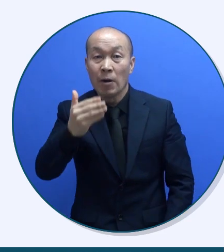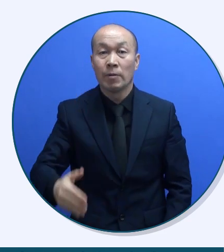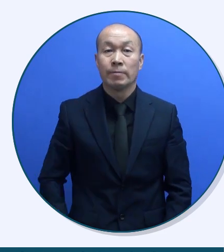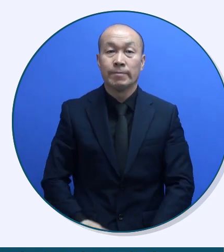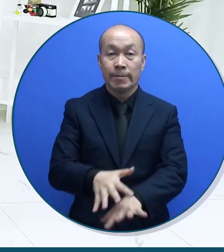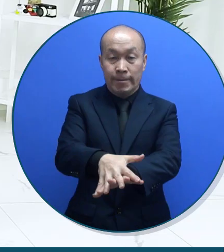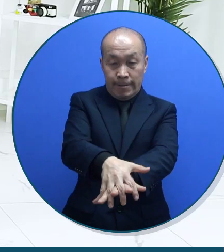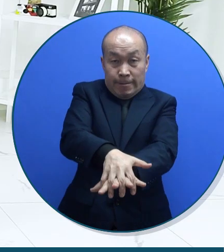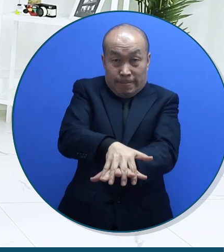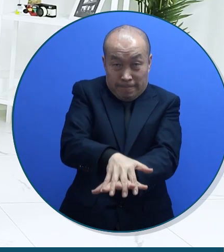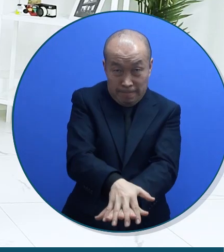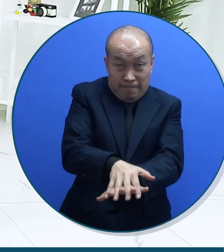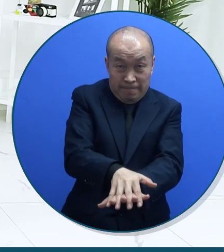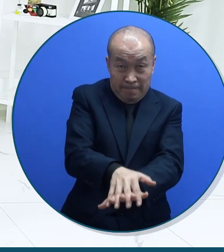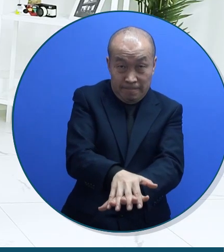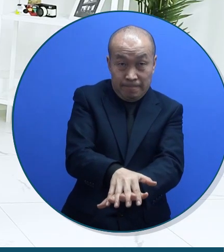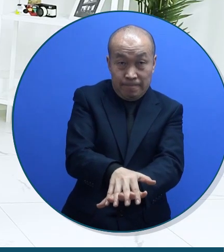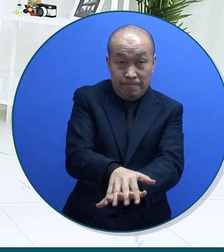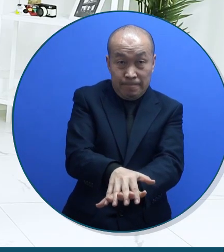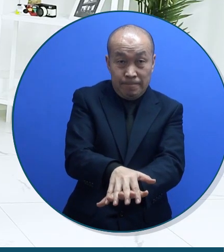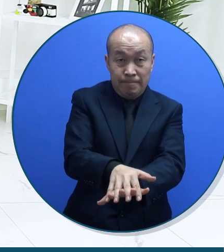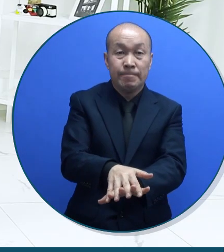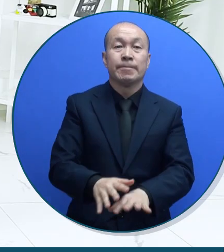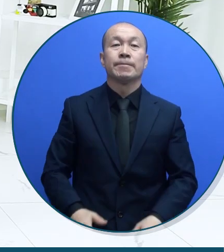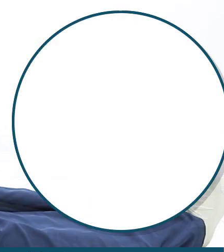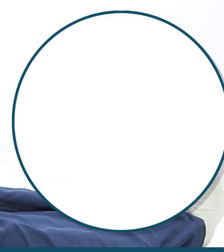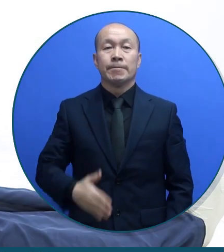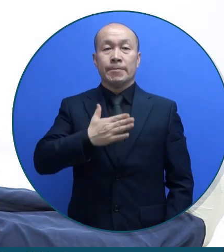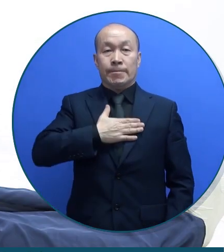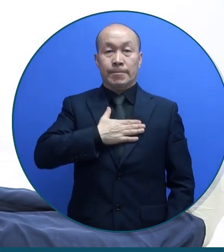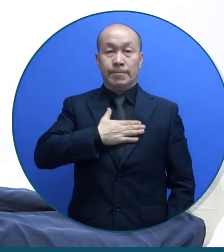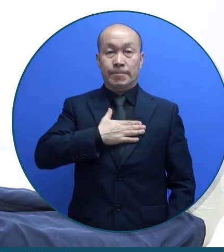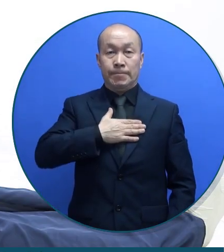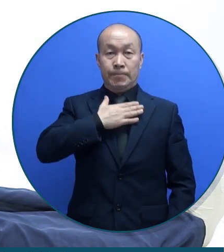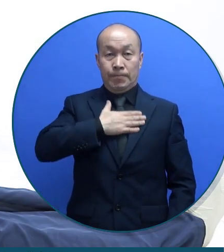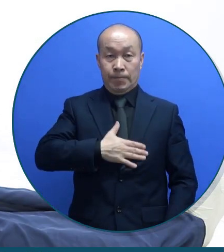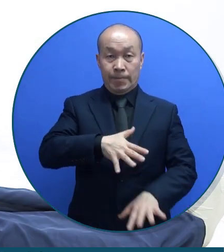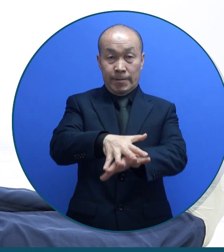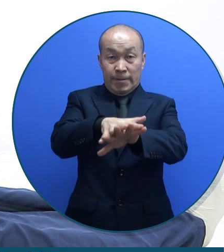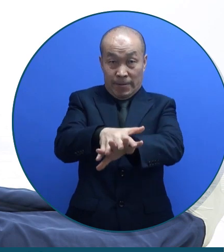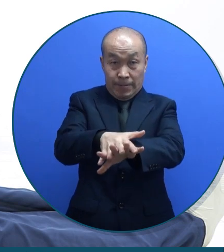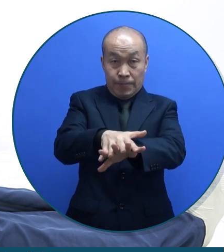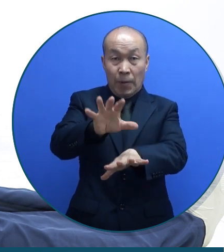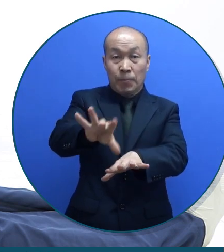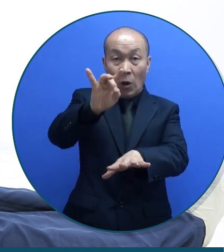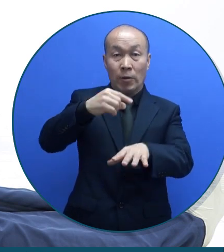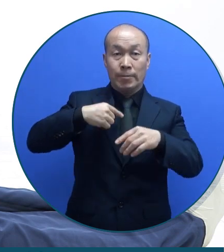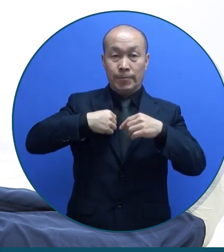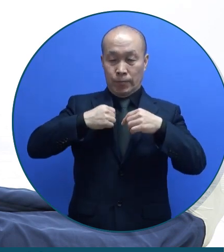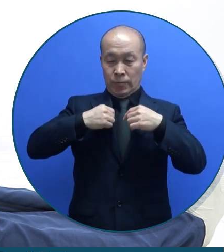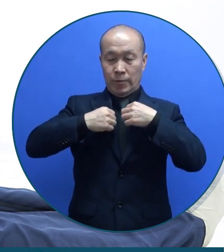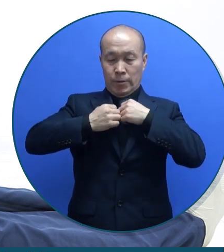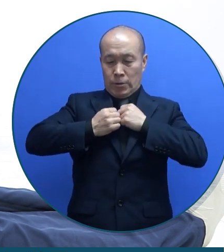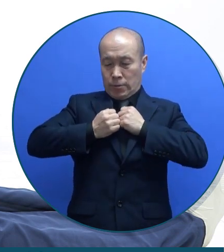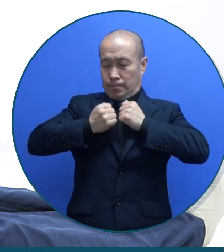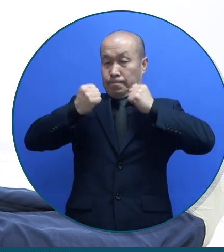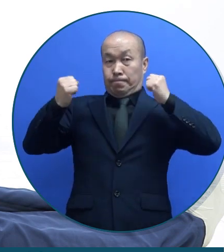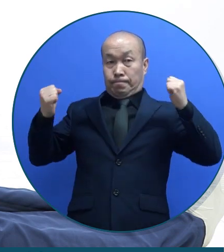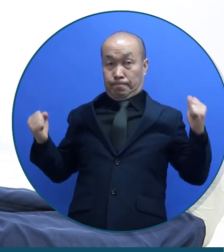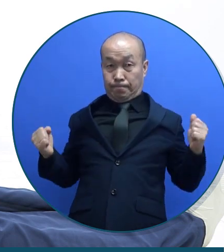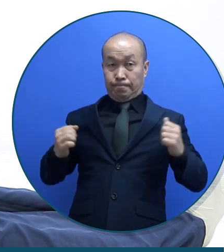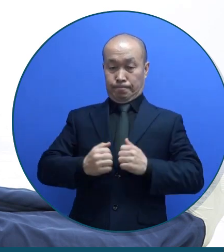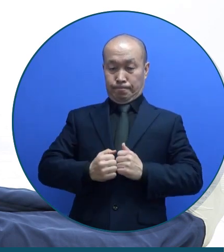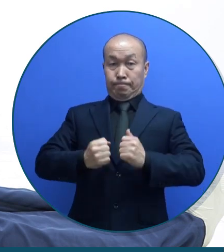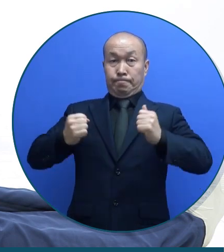있습니다. 다음은 가슴 압박입니다. 가슴 압박을 위해선 먼저 환자를 천장을 보도록 똑바로